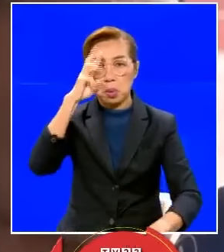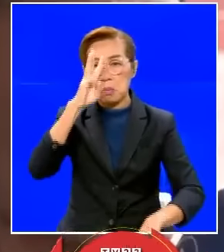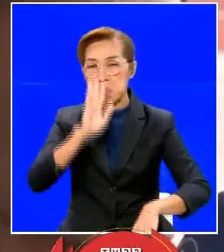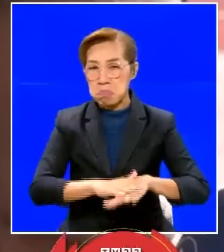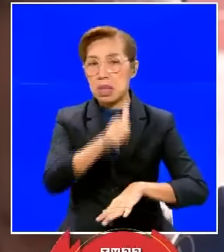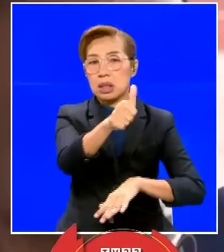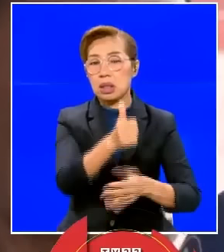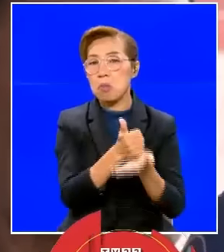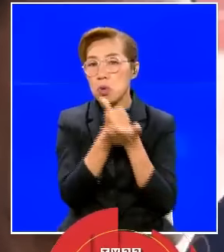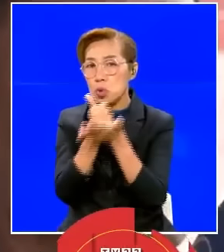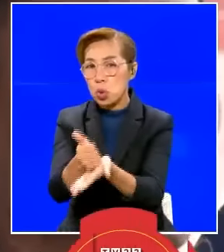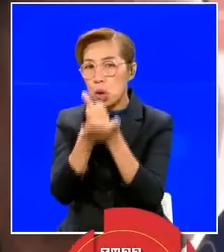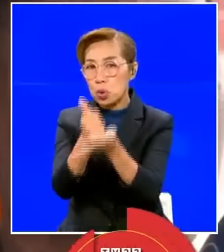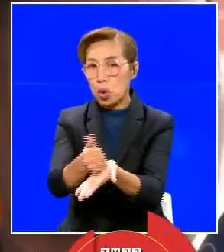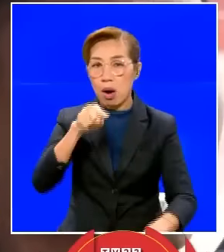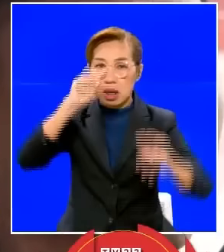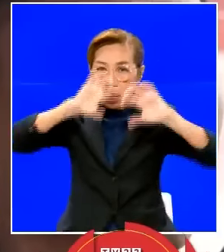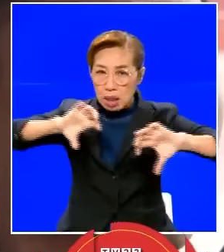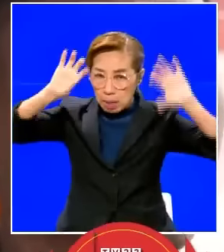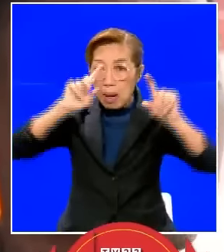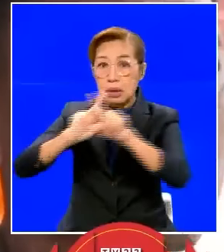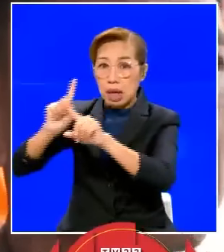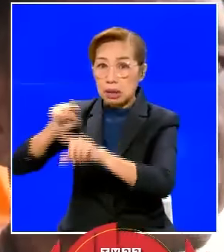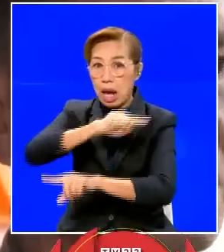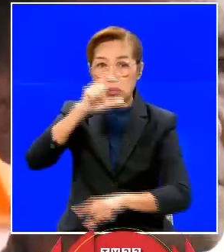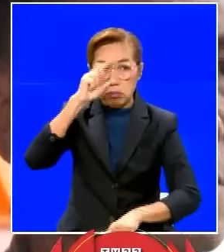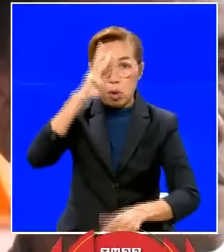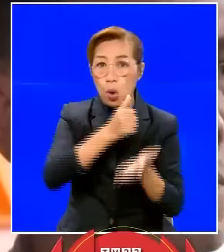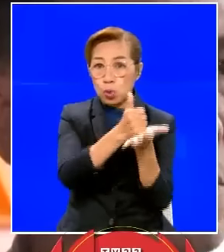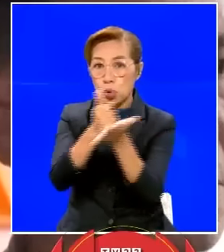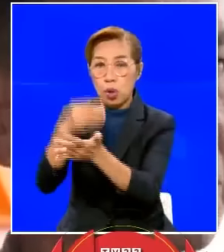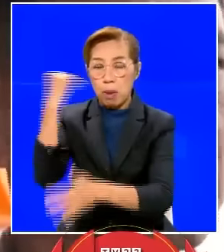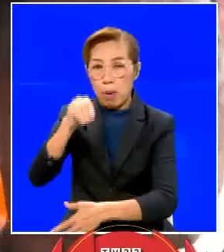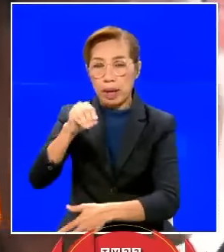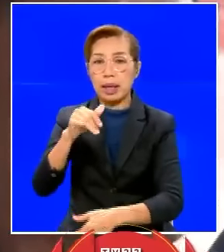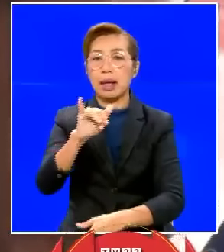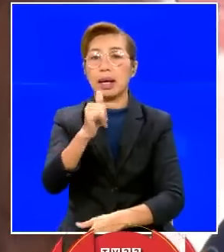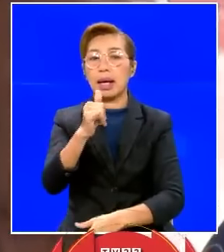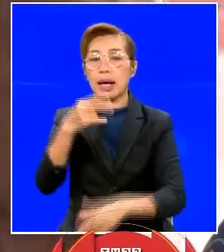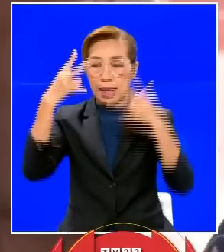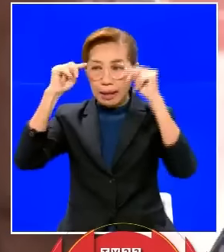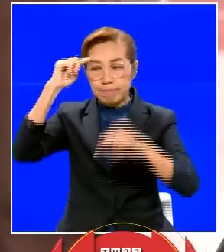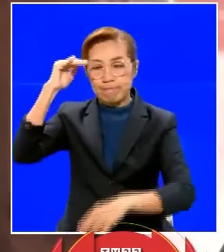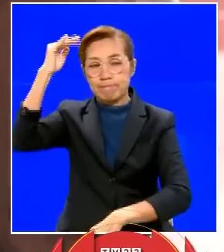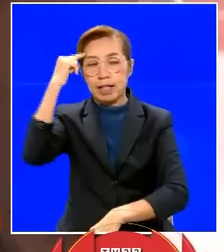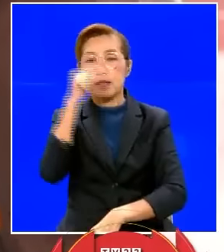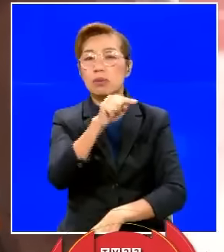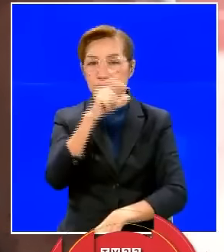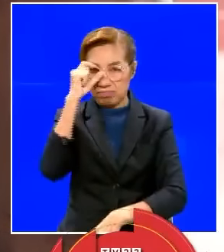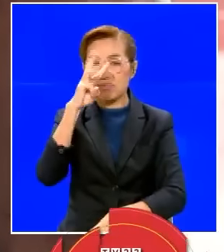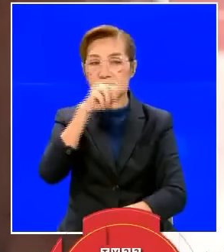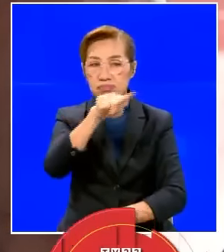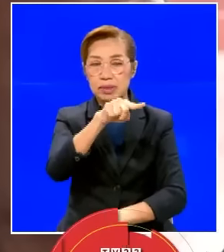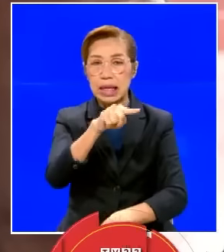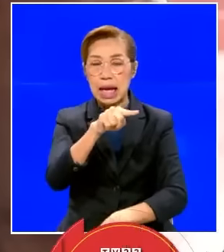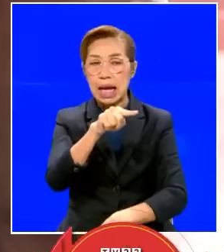เนติบริกรที่มีผลงานนะครับในหลายๆรัฐบาลก็คืออาจารย์วิษณุนะครับก็คือพูด